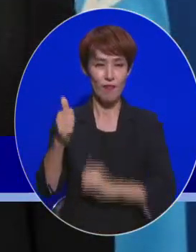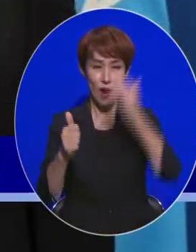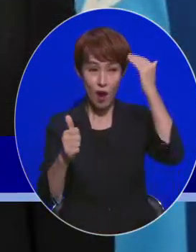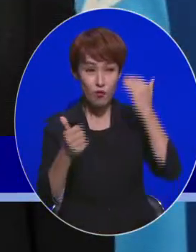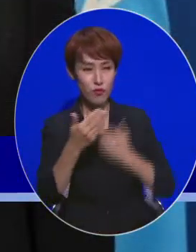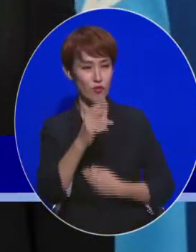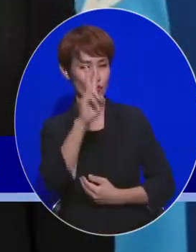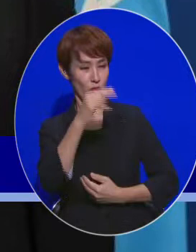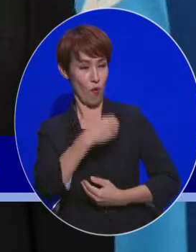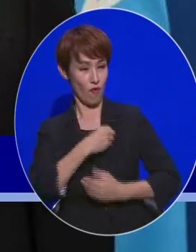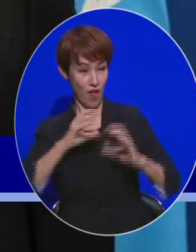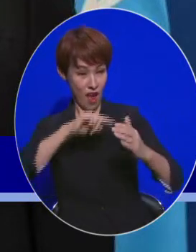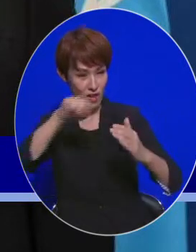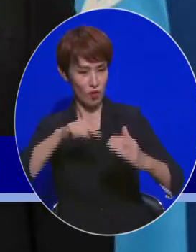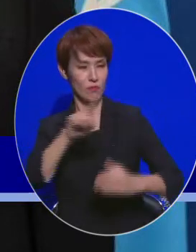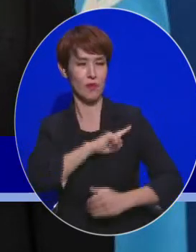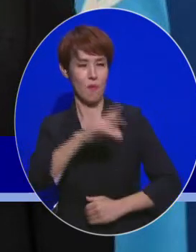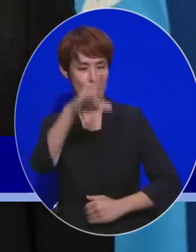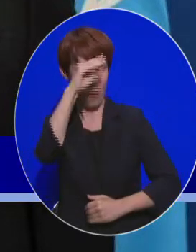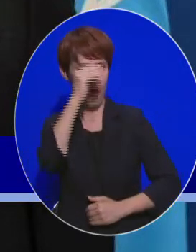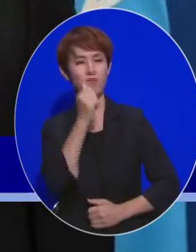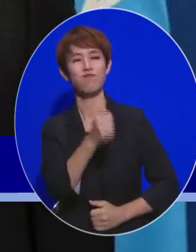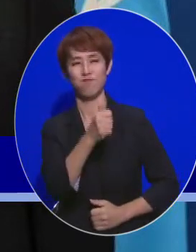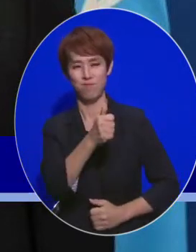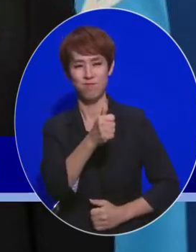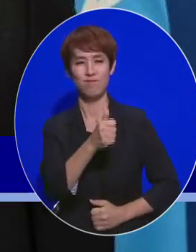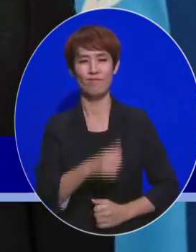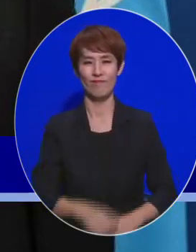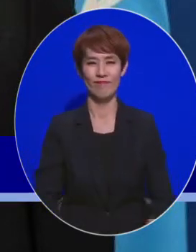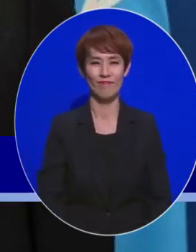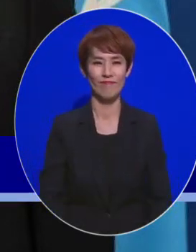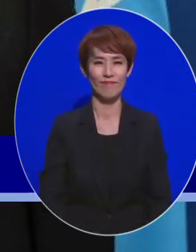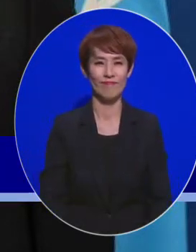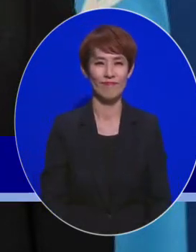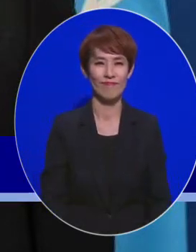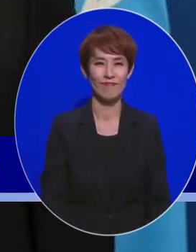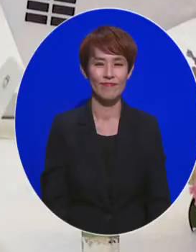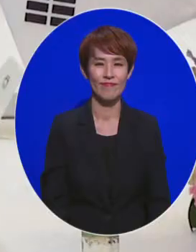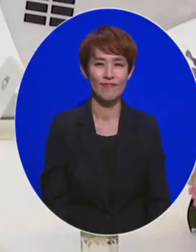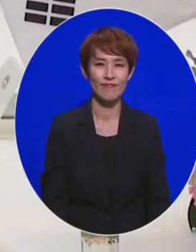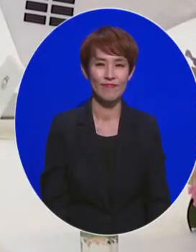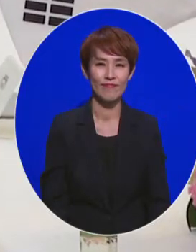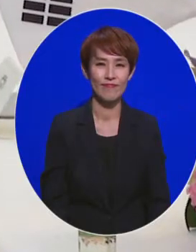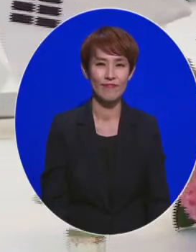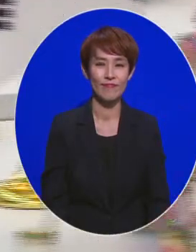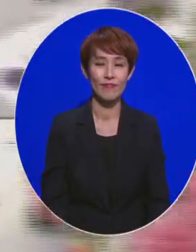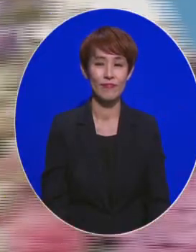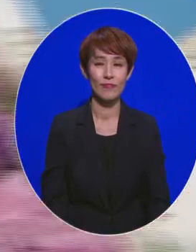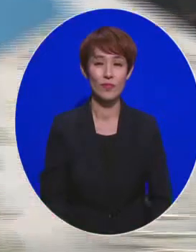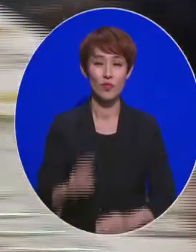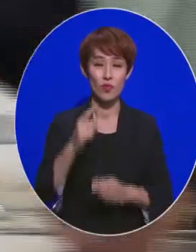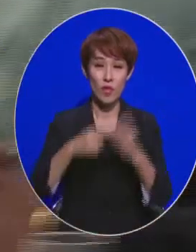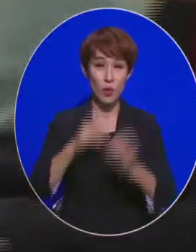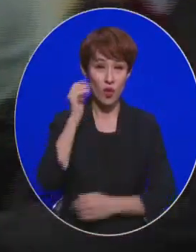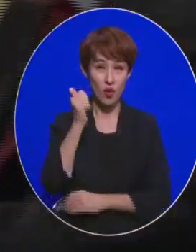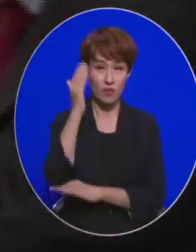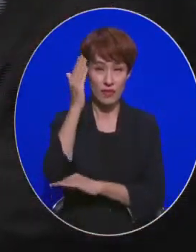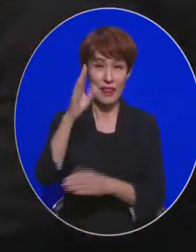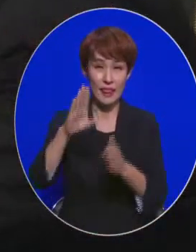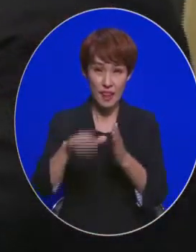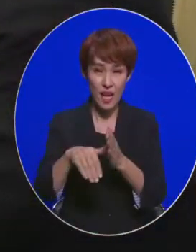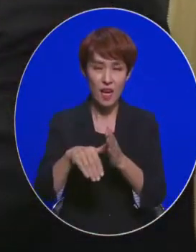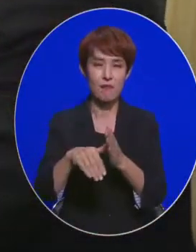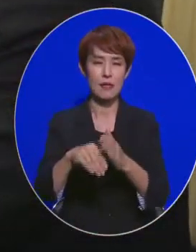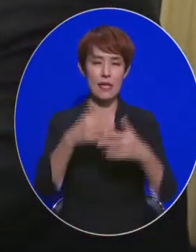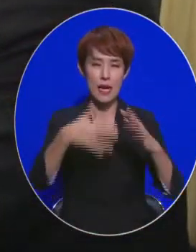유엔 회원국 중 가장 모범적이고 환상적인 파트너라고 화답했습니다. 특히 윤 대통령은 연설에서 언급한